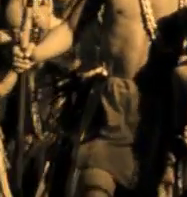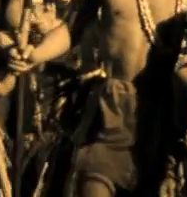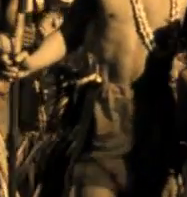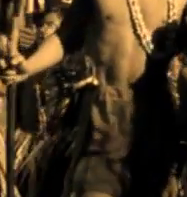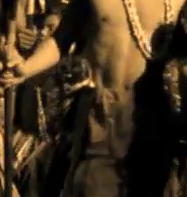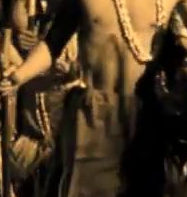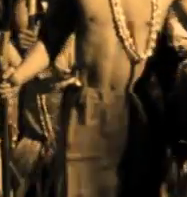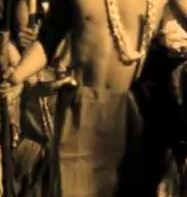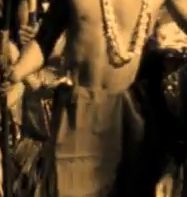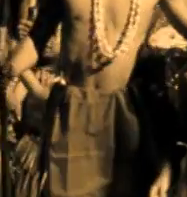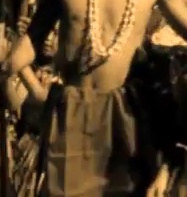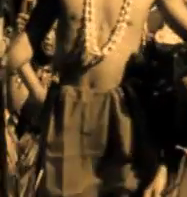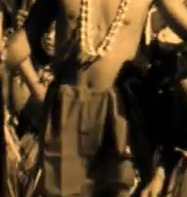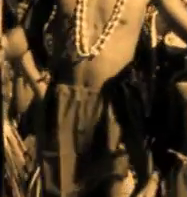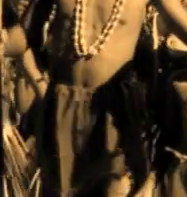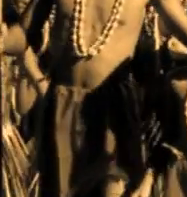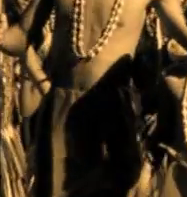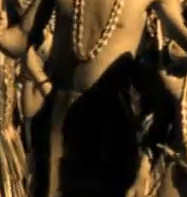Pizza itatagi